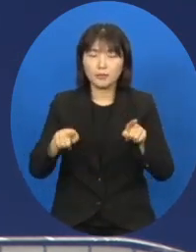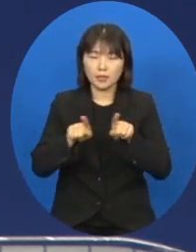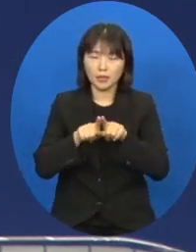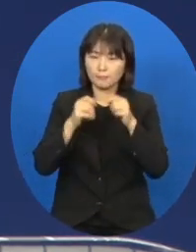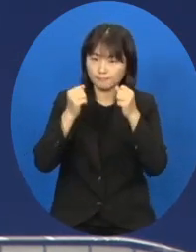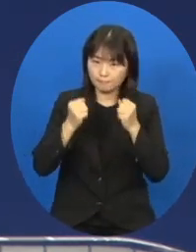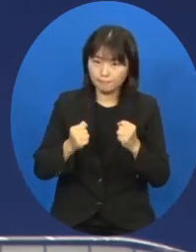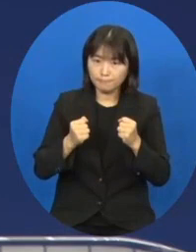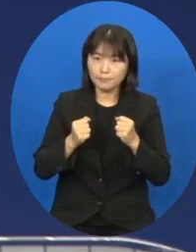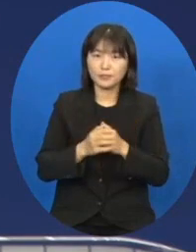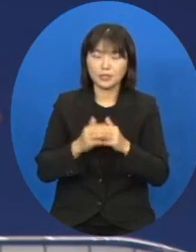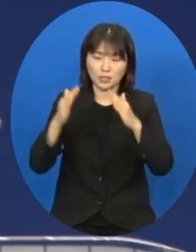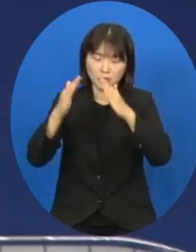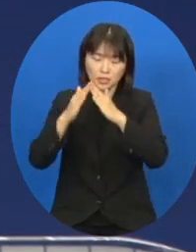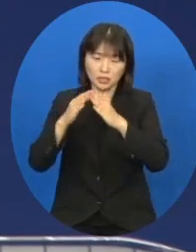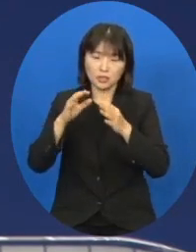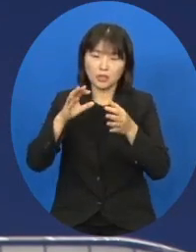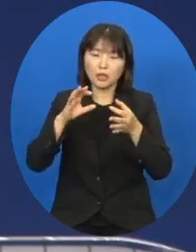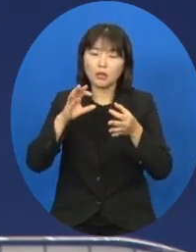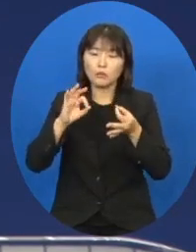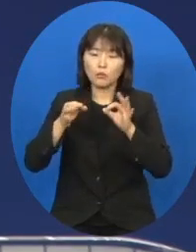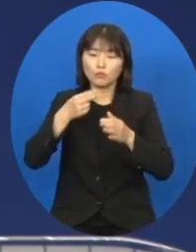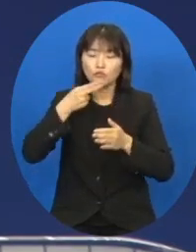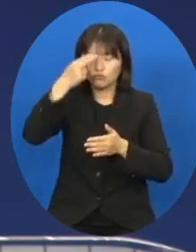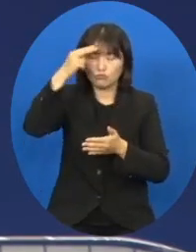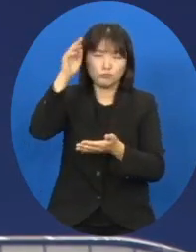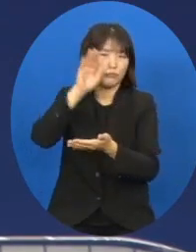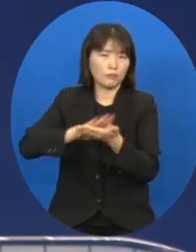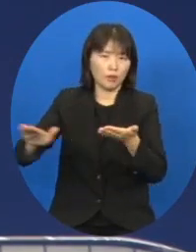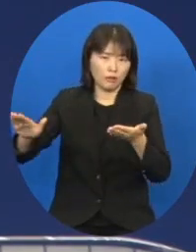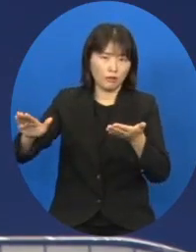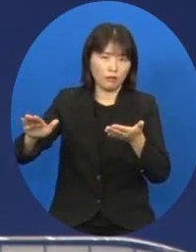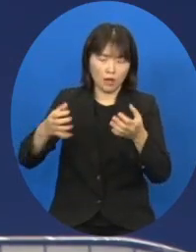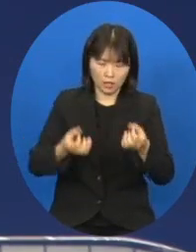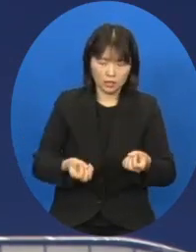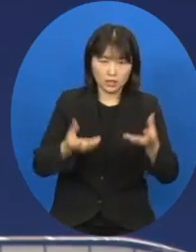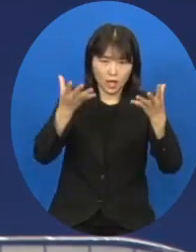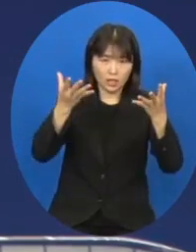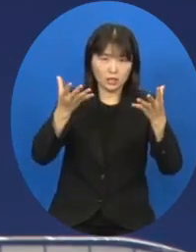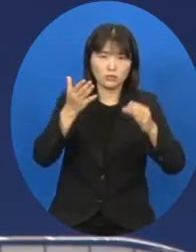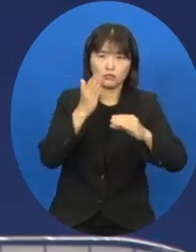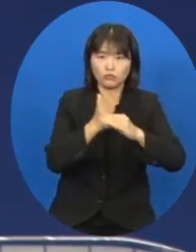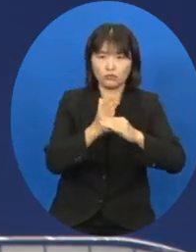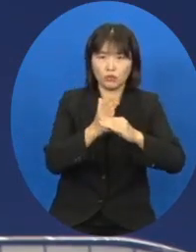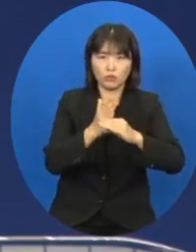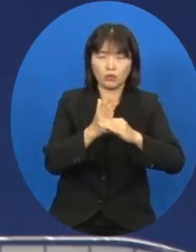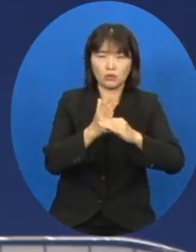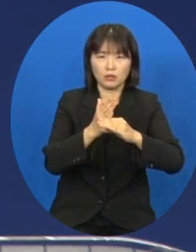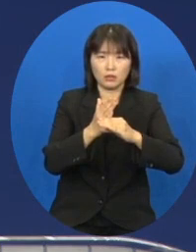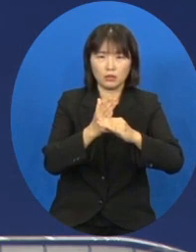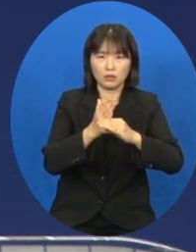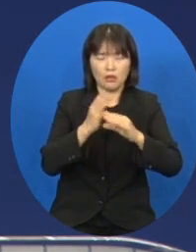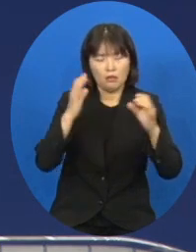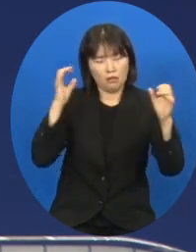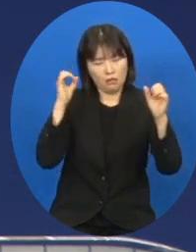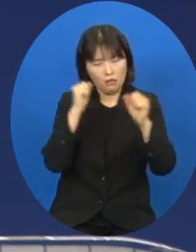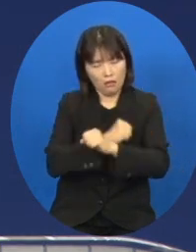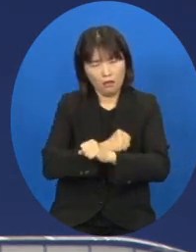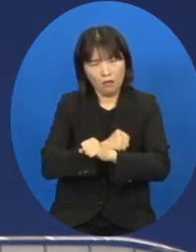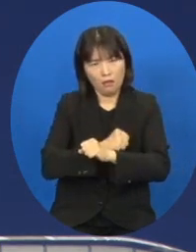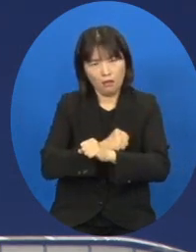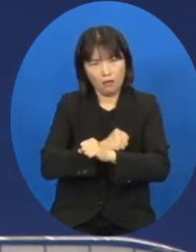있는데 그 집에 포도주가 떨어졌습니다. 잔치가 중간에 그만 다 망쳐버리게